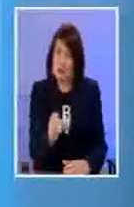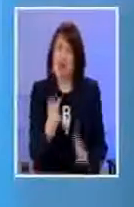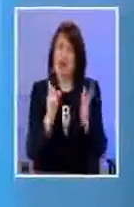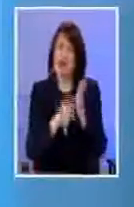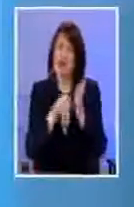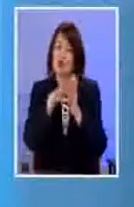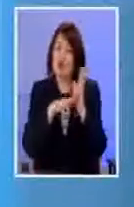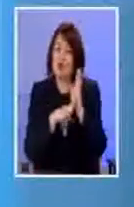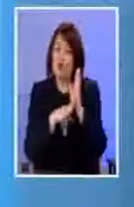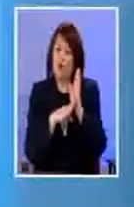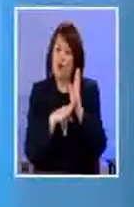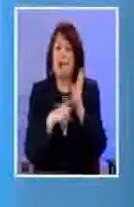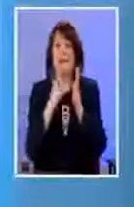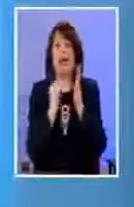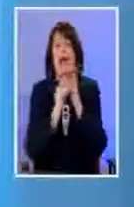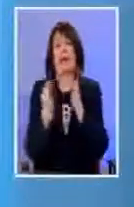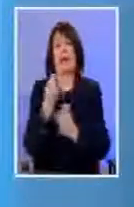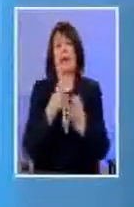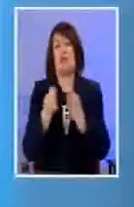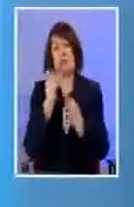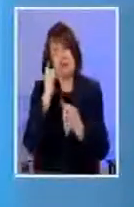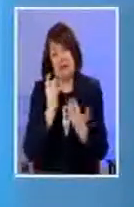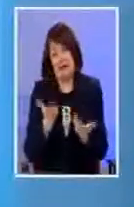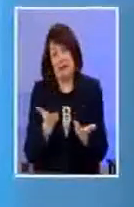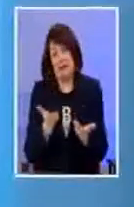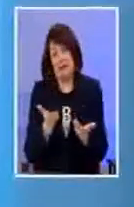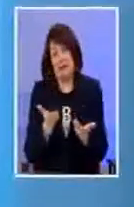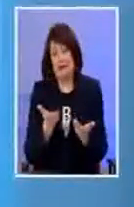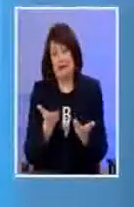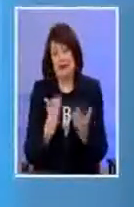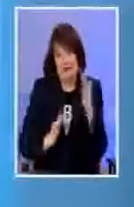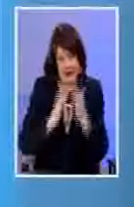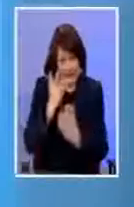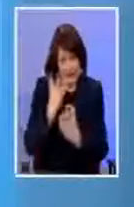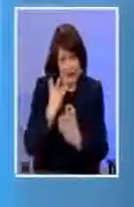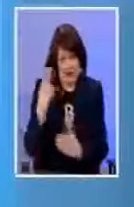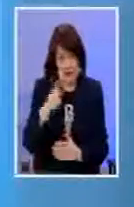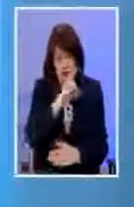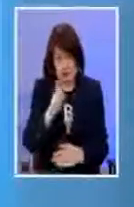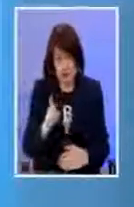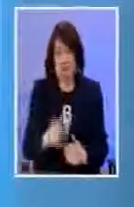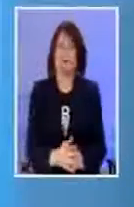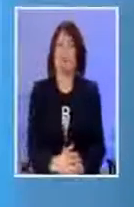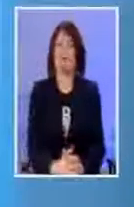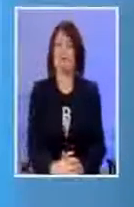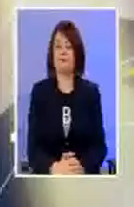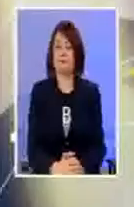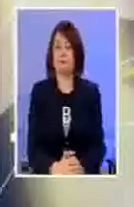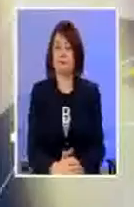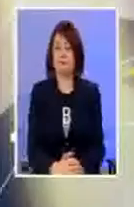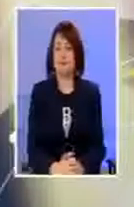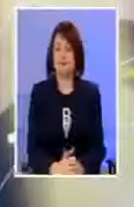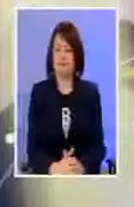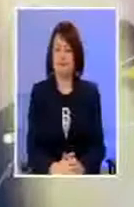νομοθεσία, να μας δώσετε κάποια παραδείγματα αν γνωρίζετε, έχει βελτιώσει τη δική σας ζωή.